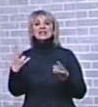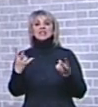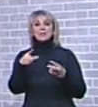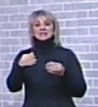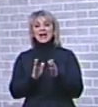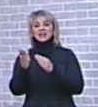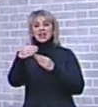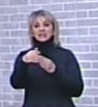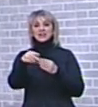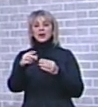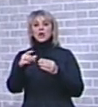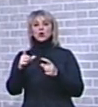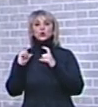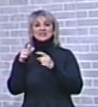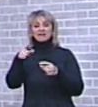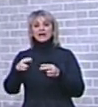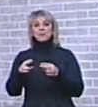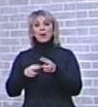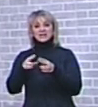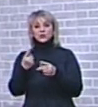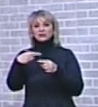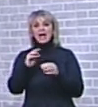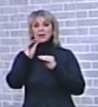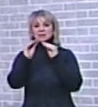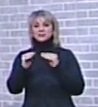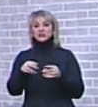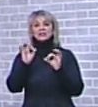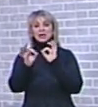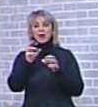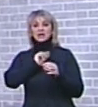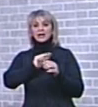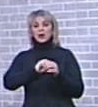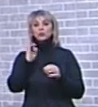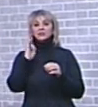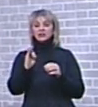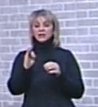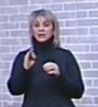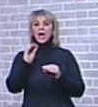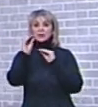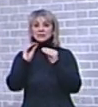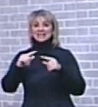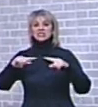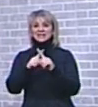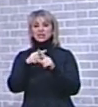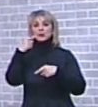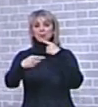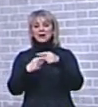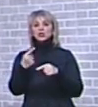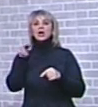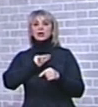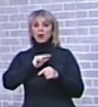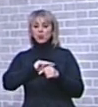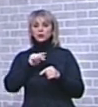необходимость отклонения грузовых поездов для обеспечения нормальной работы и обеспечения технологического процесса, то есть